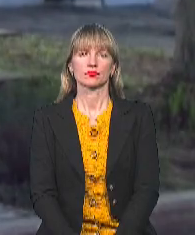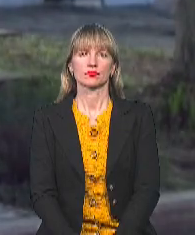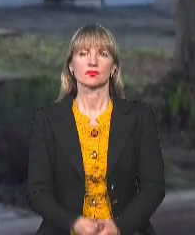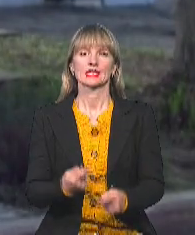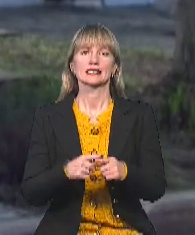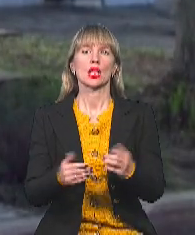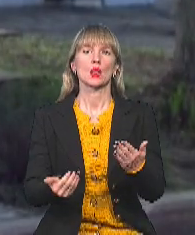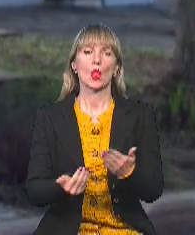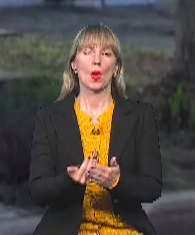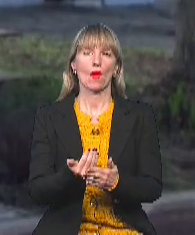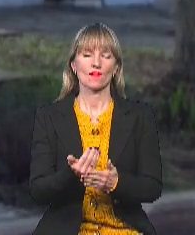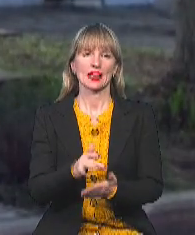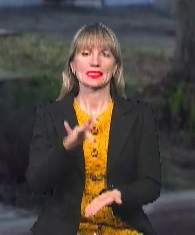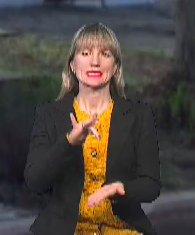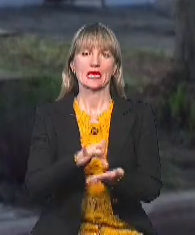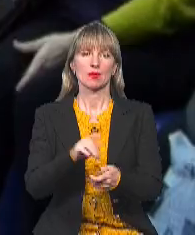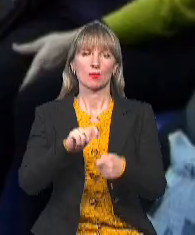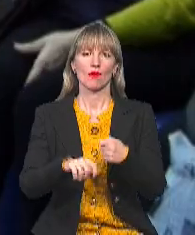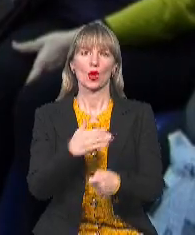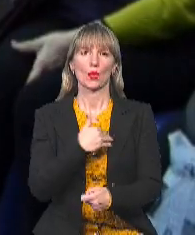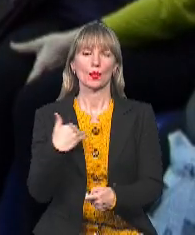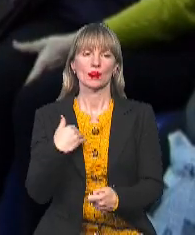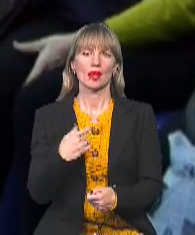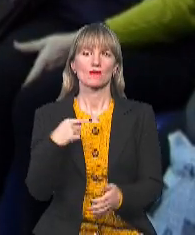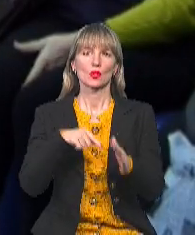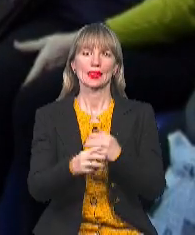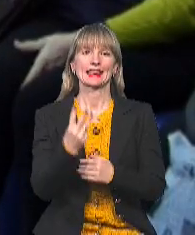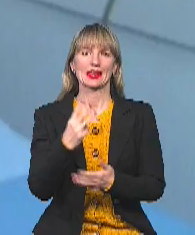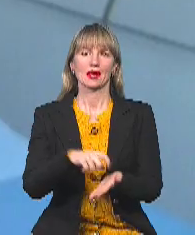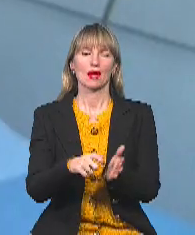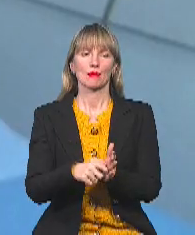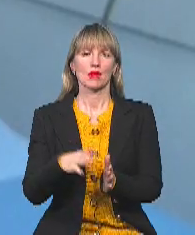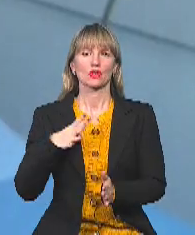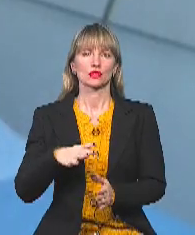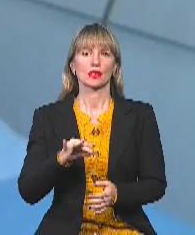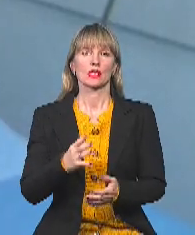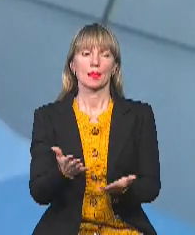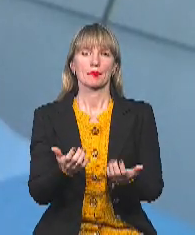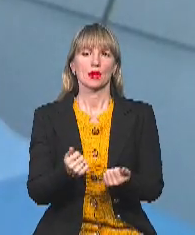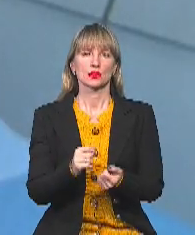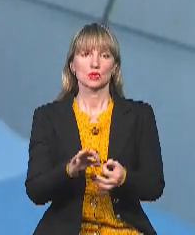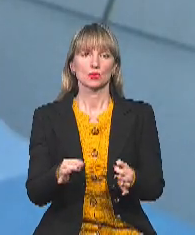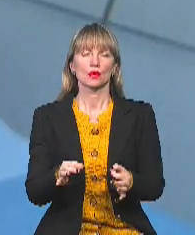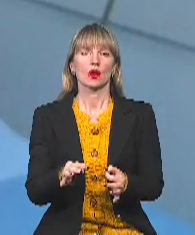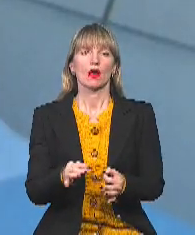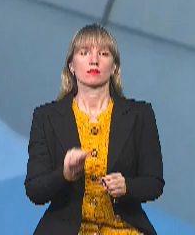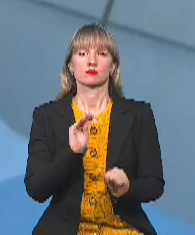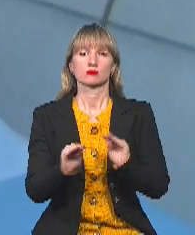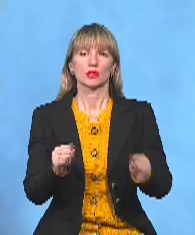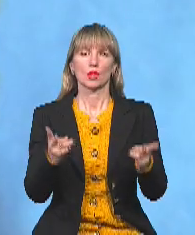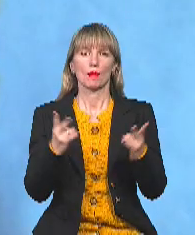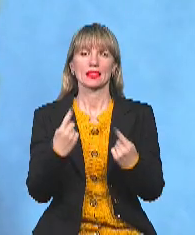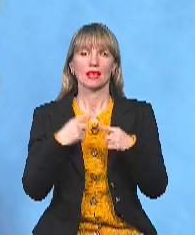Це новий мамологічний центр. Всередині три кабінети, очікування прийому та процедур, оснащені необхідною